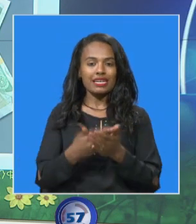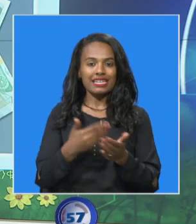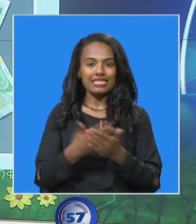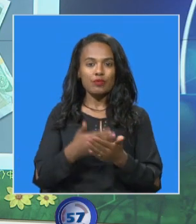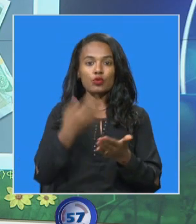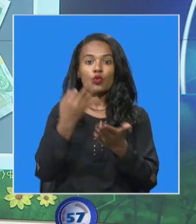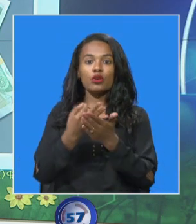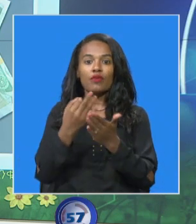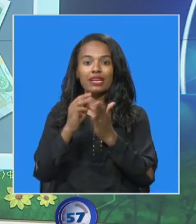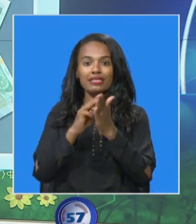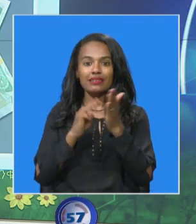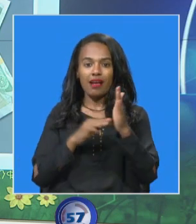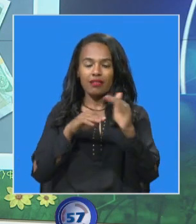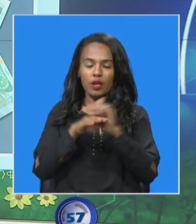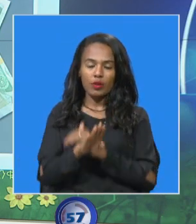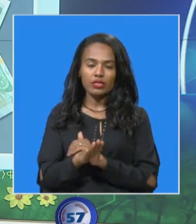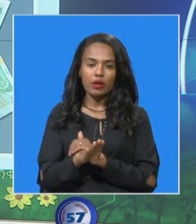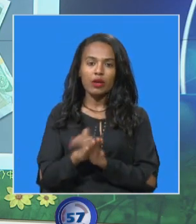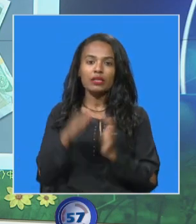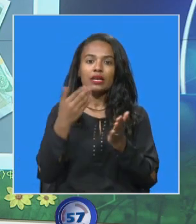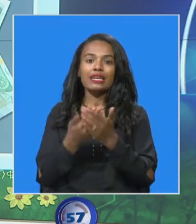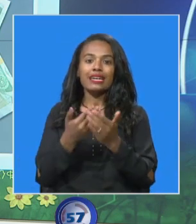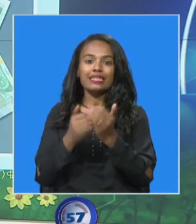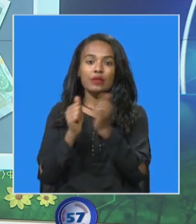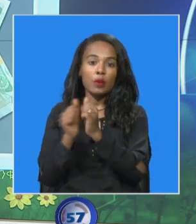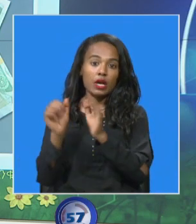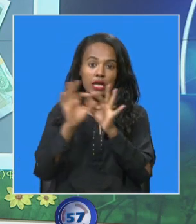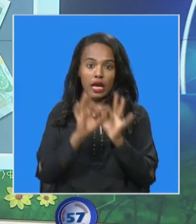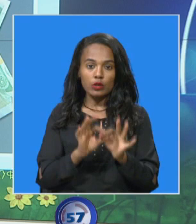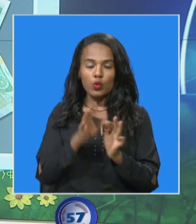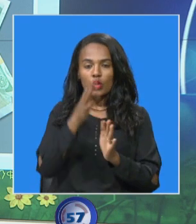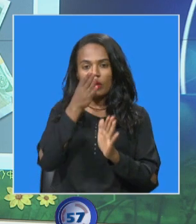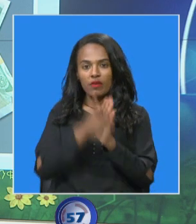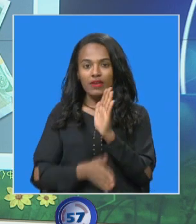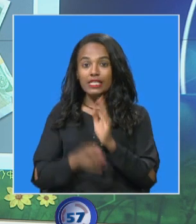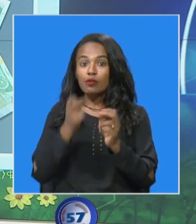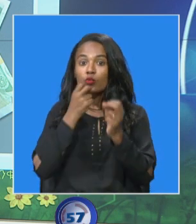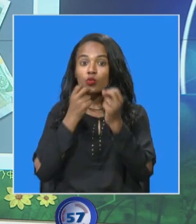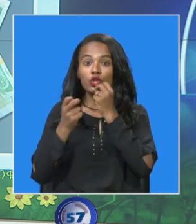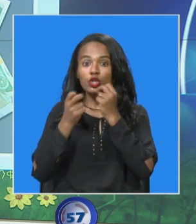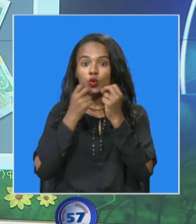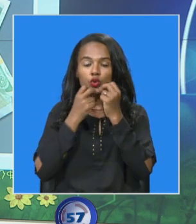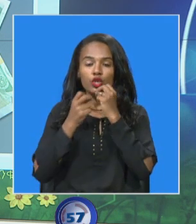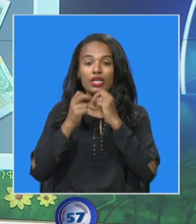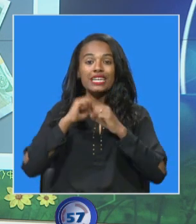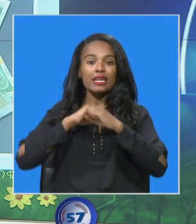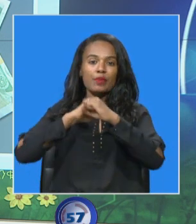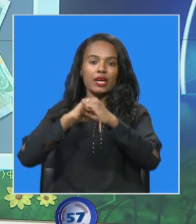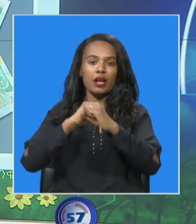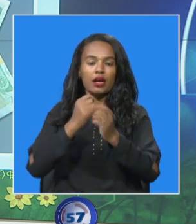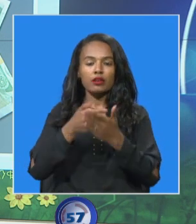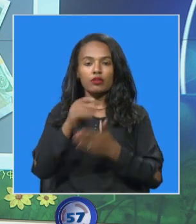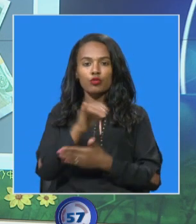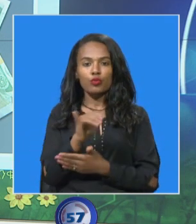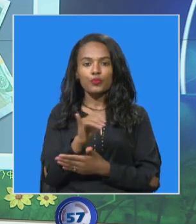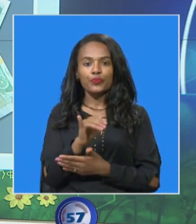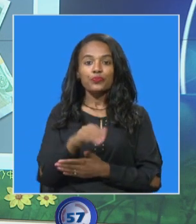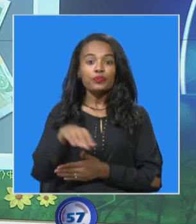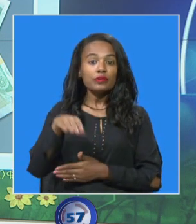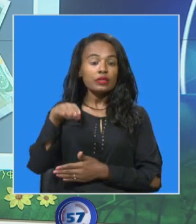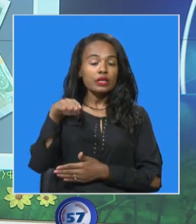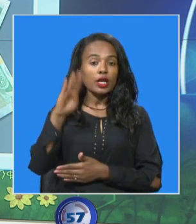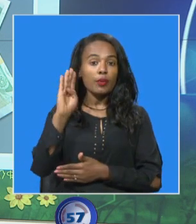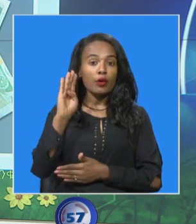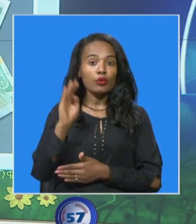ወደ ፋይናንስ ስርዓት ማስገባት፣ ከገንዘብ ጋር ተያይዞ የሚፈጸሙ ወንጀሎችን መከላከል፣ እንዲሁም